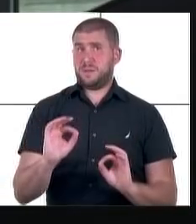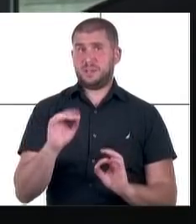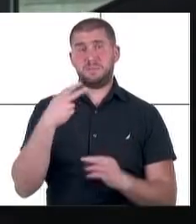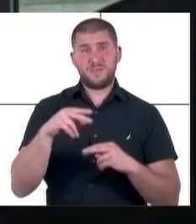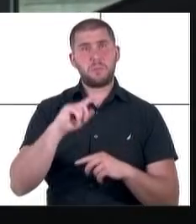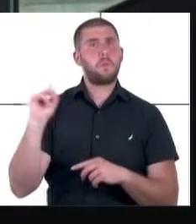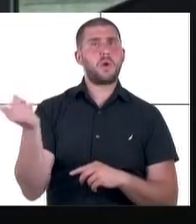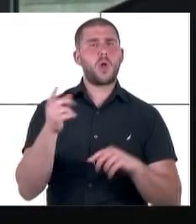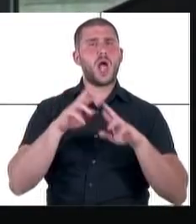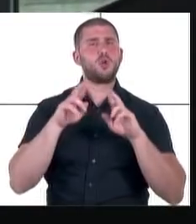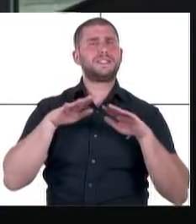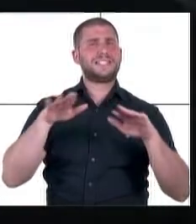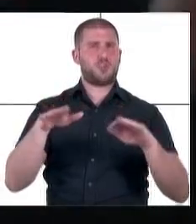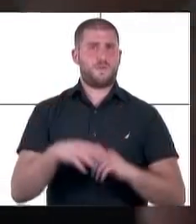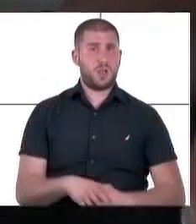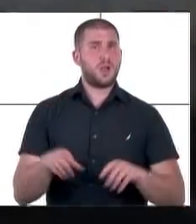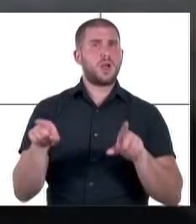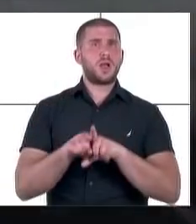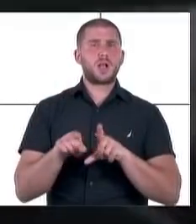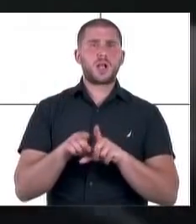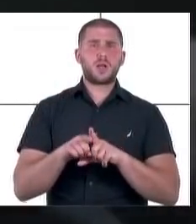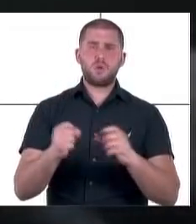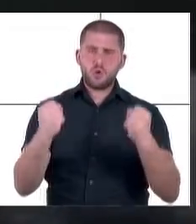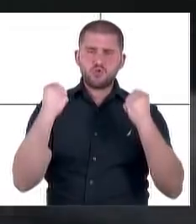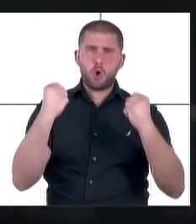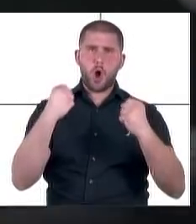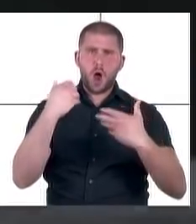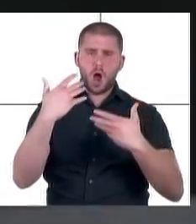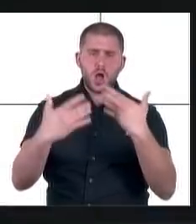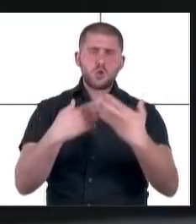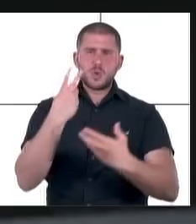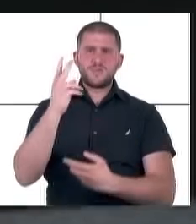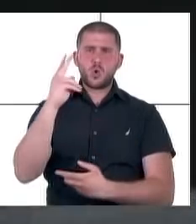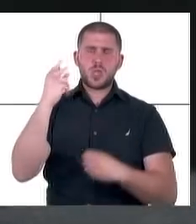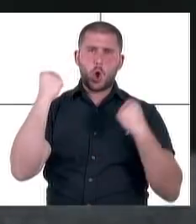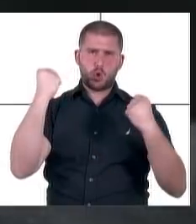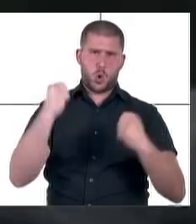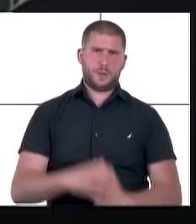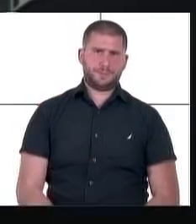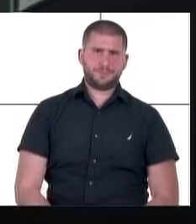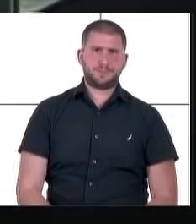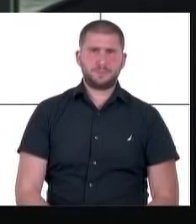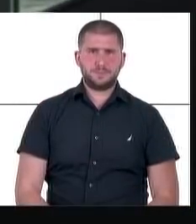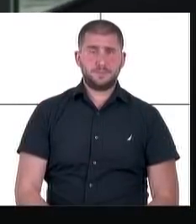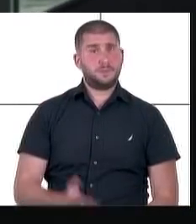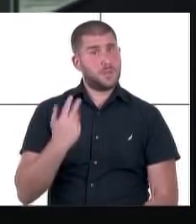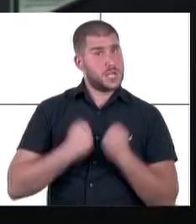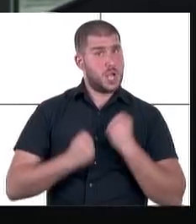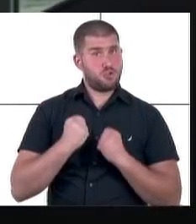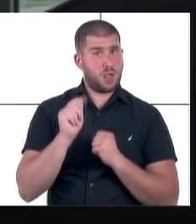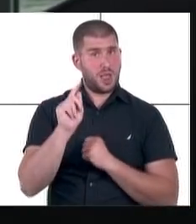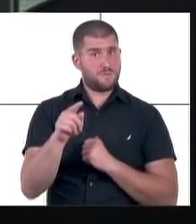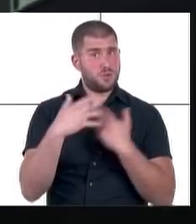ממנו בכלל ברשות שדות התעופה. זה כמו כדור שהולך וצובר יותר כוח ויותר כוח. היה לנו מאוד קשה לבוא